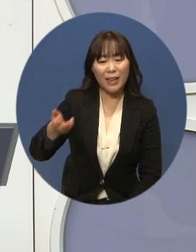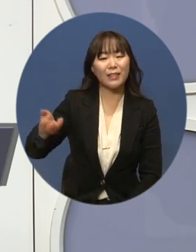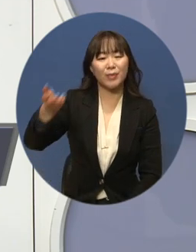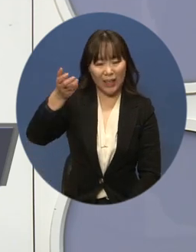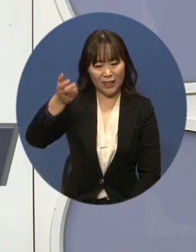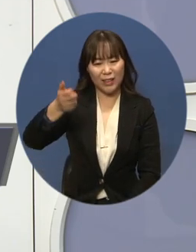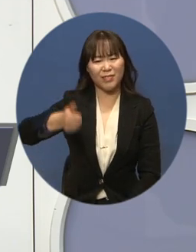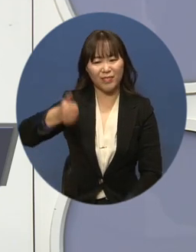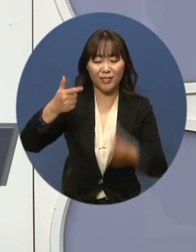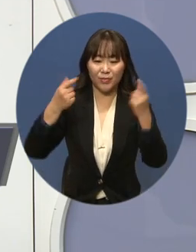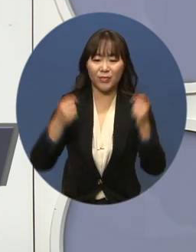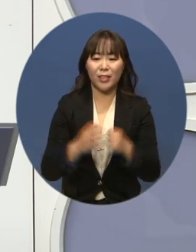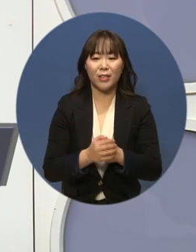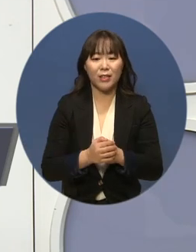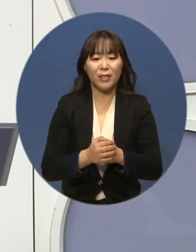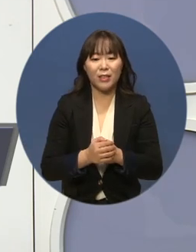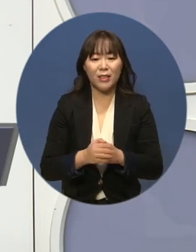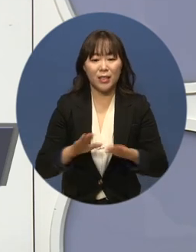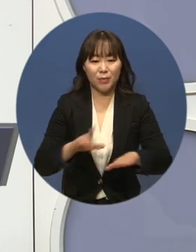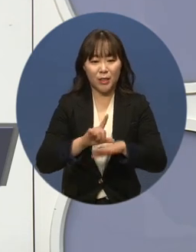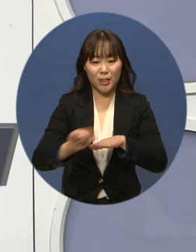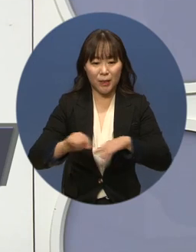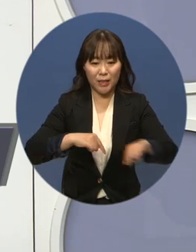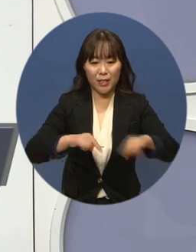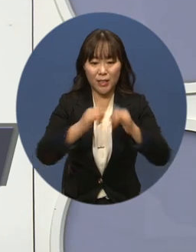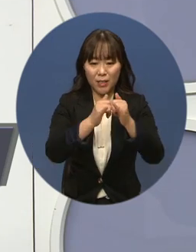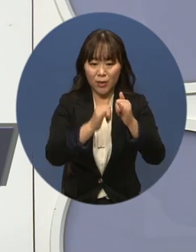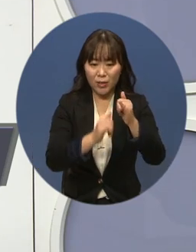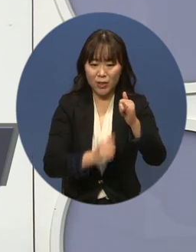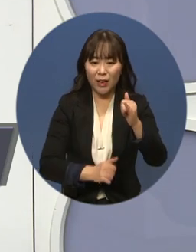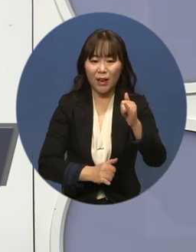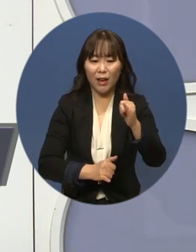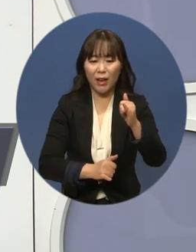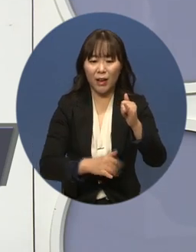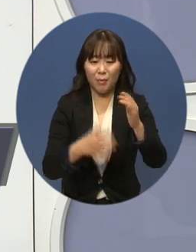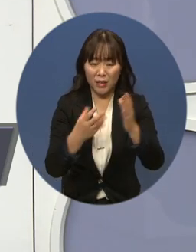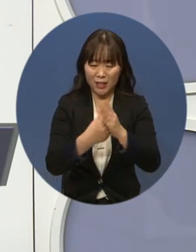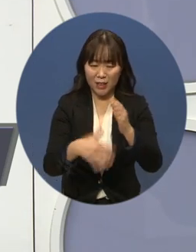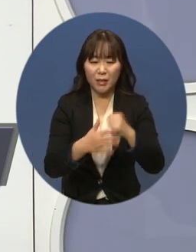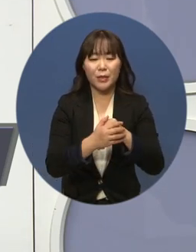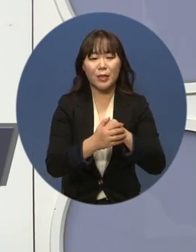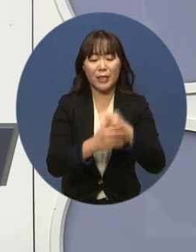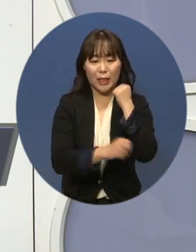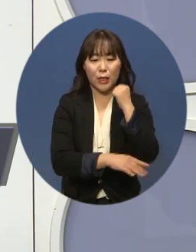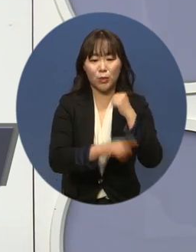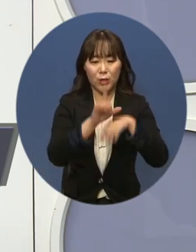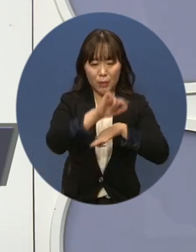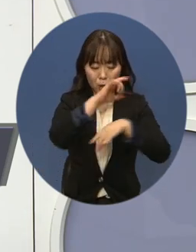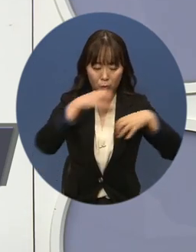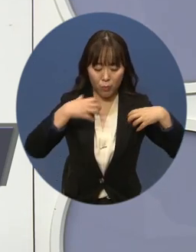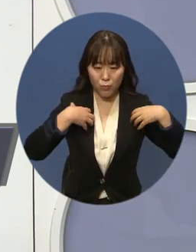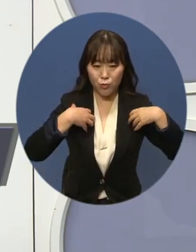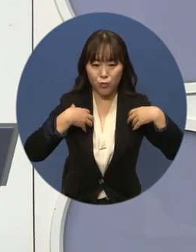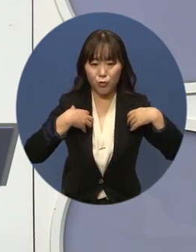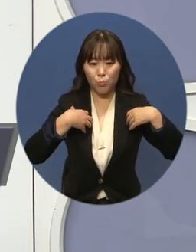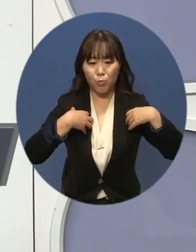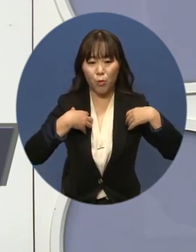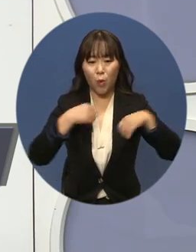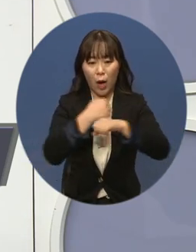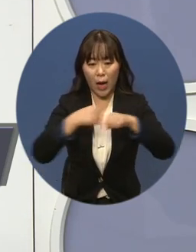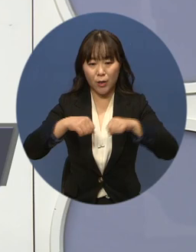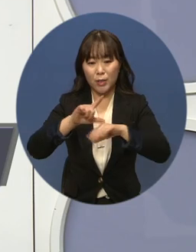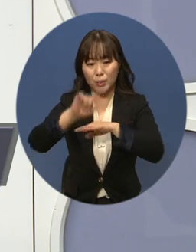우리 한국의 지방자치 역사가 아직까지는 일천에서 이 기초지방정부 또 강력지방정부